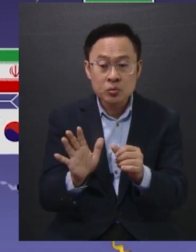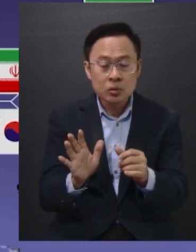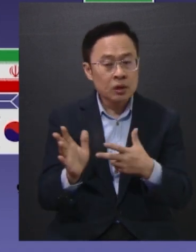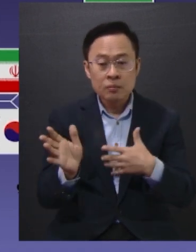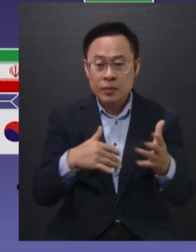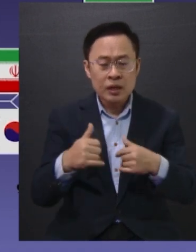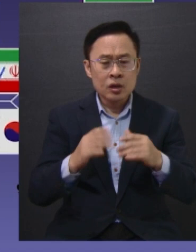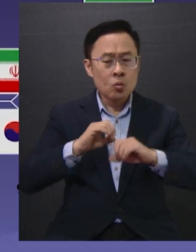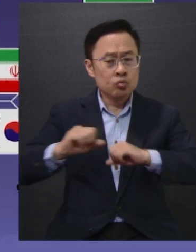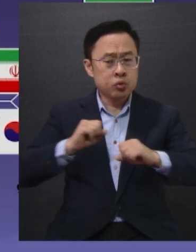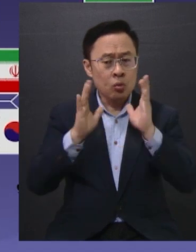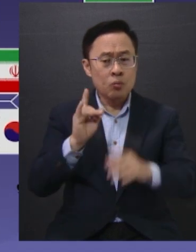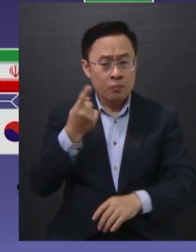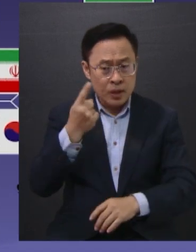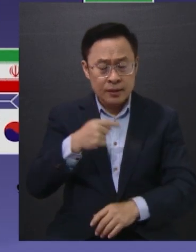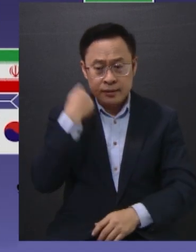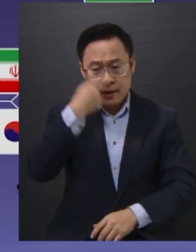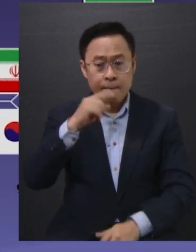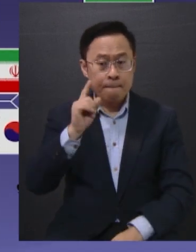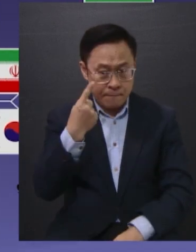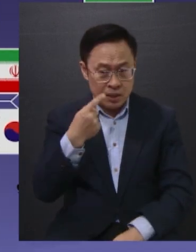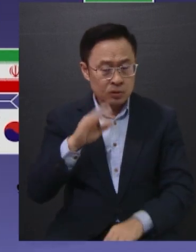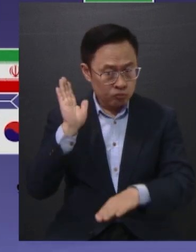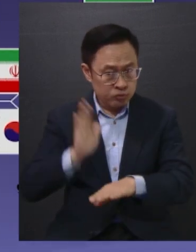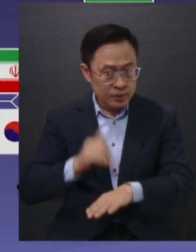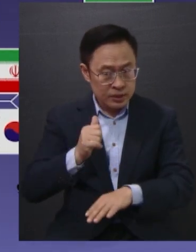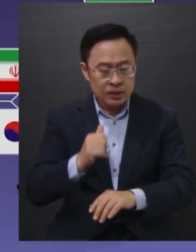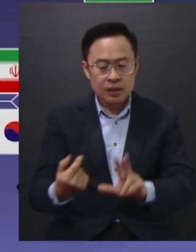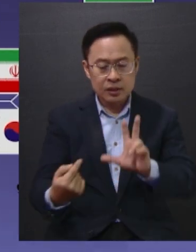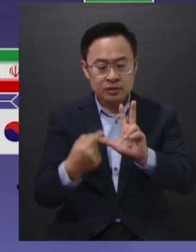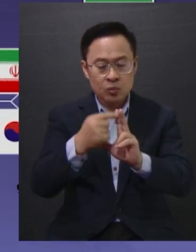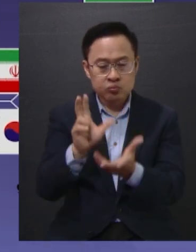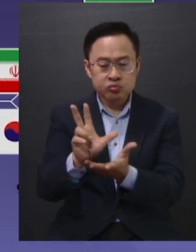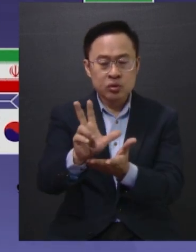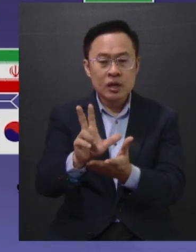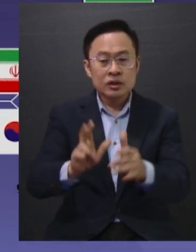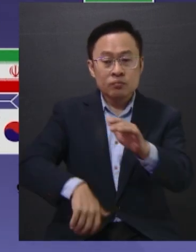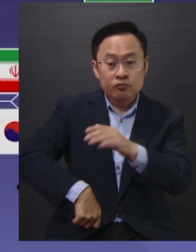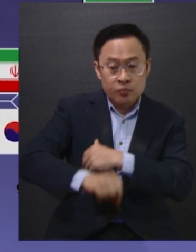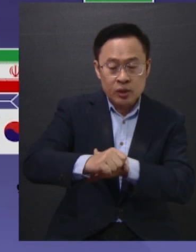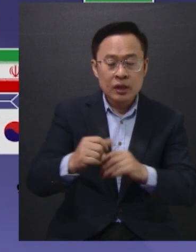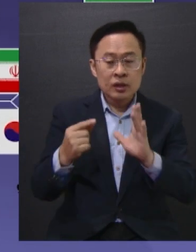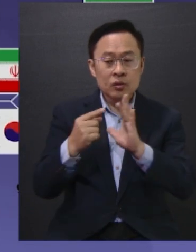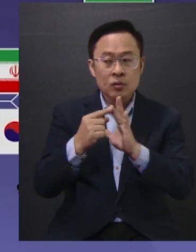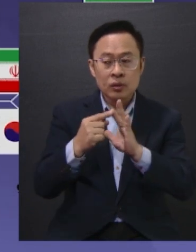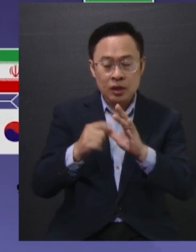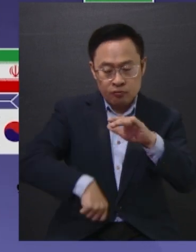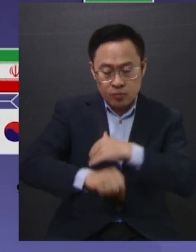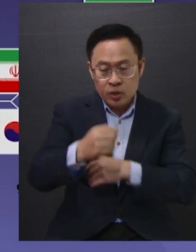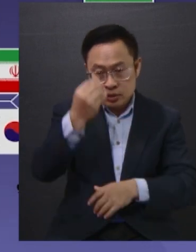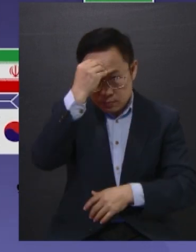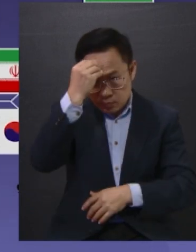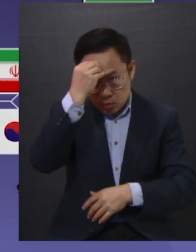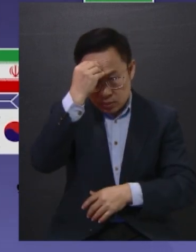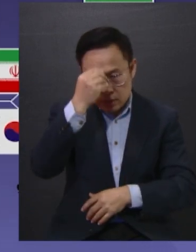เลือดใหม่นะคะเช็คบุ๊กแบงค์นี่ก็ถือว่าเป็น3นักเตะที่ไปโลดแล่นอยู่ในลีกต่างประเทศ นี่ศูนย์รวมการเ